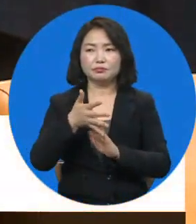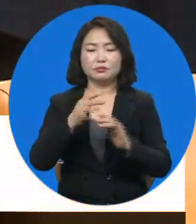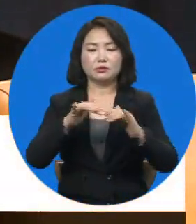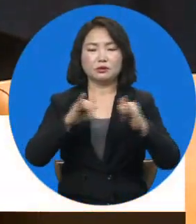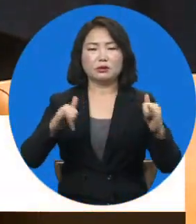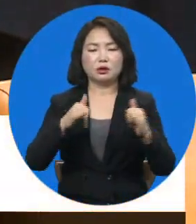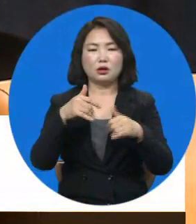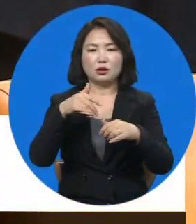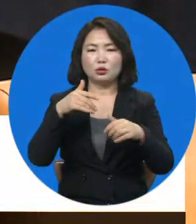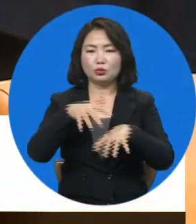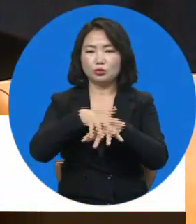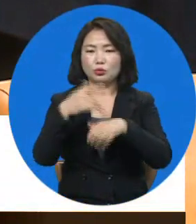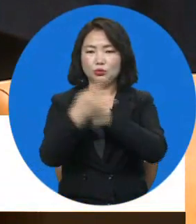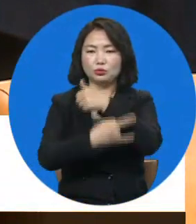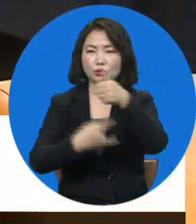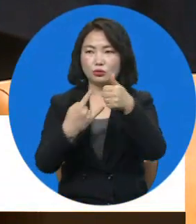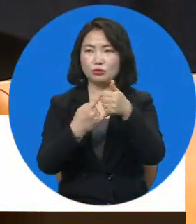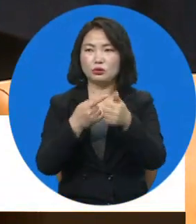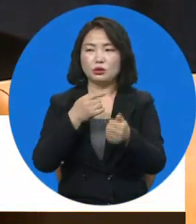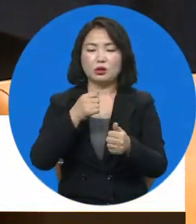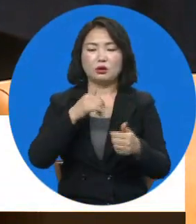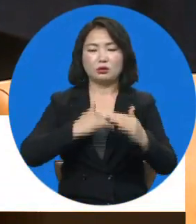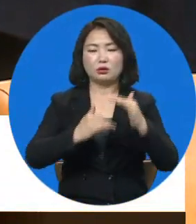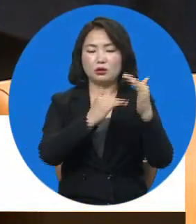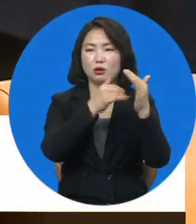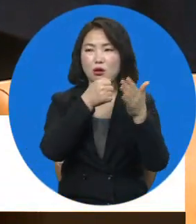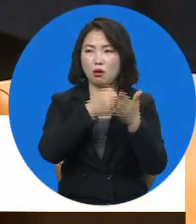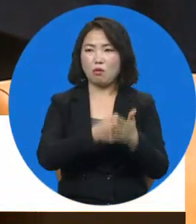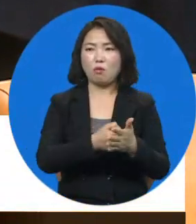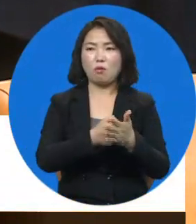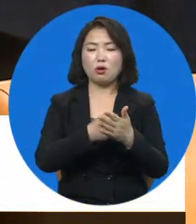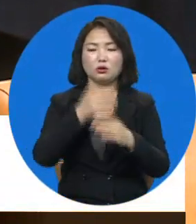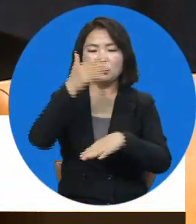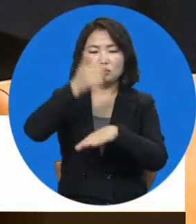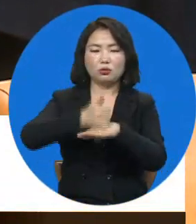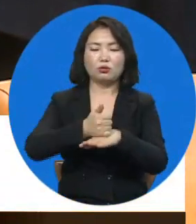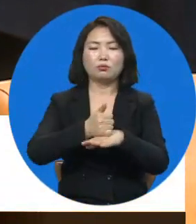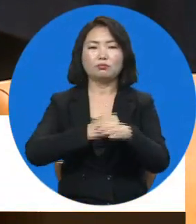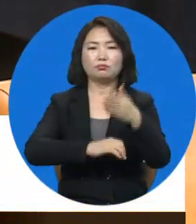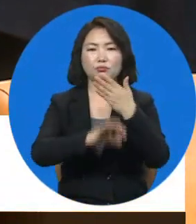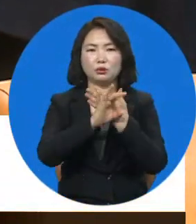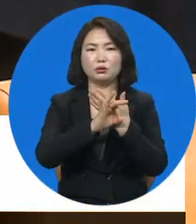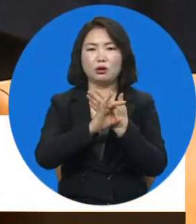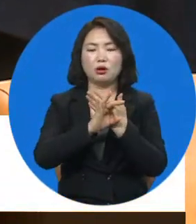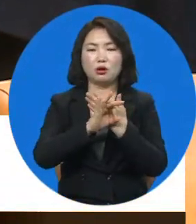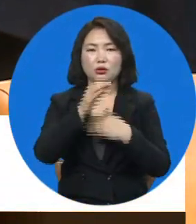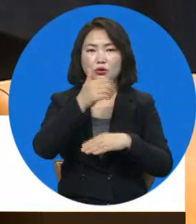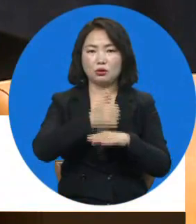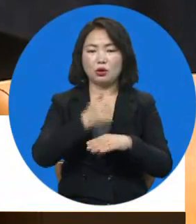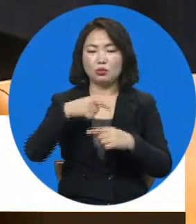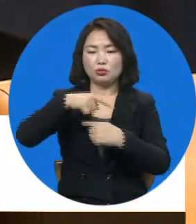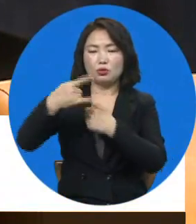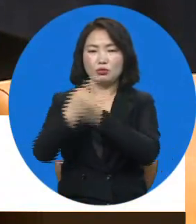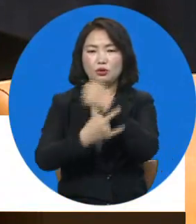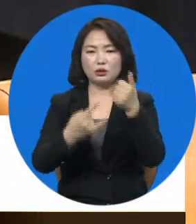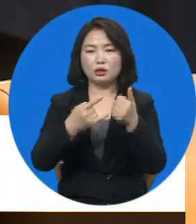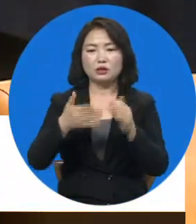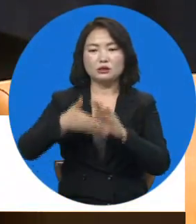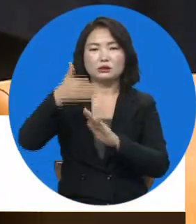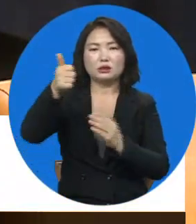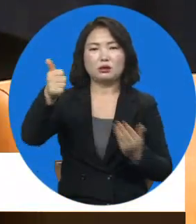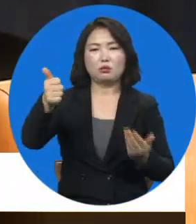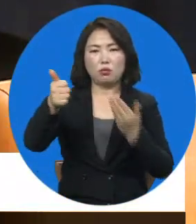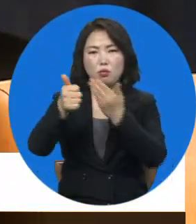의제 라든지 설 차 라든지 그럼 길 장 달하고 어 태정 길과 간 어음은 그 결과는 운영위원회에서 시장님께